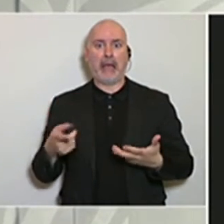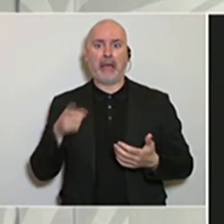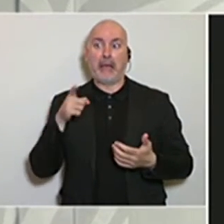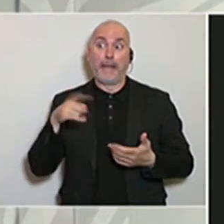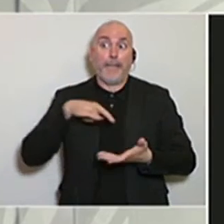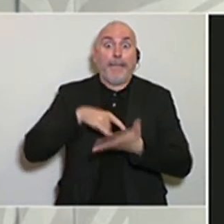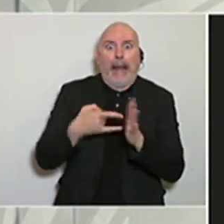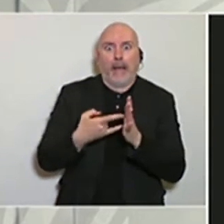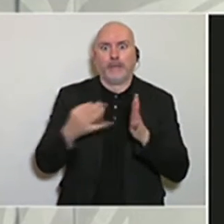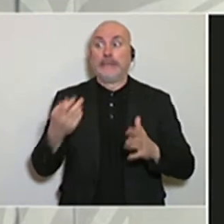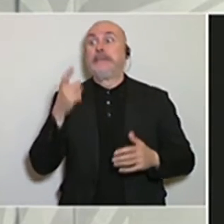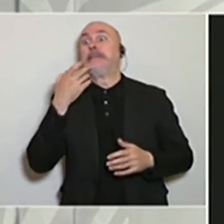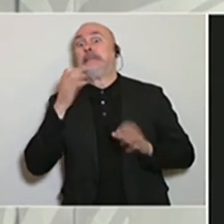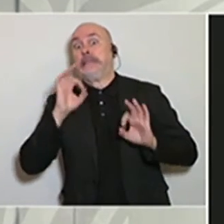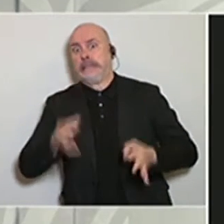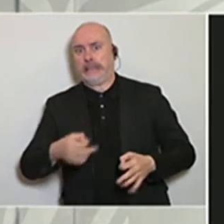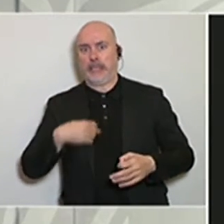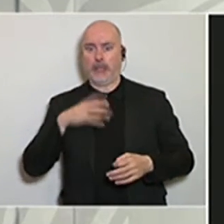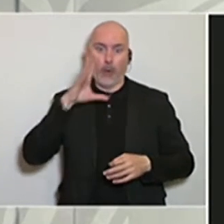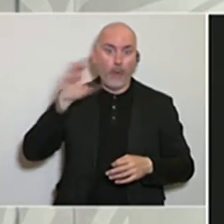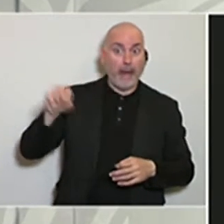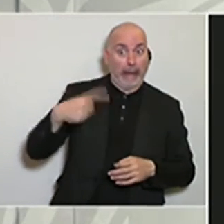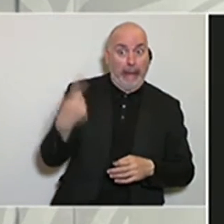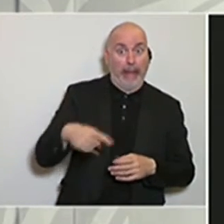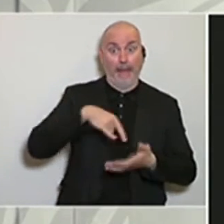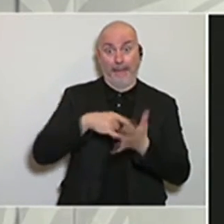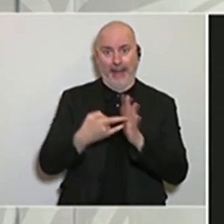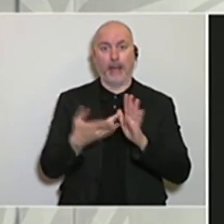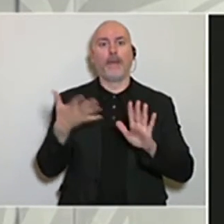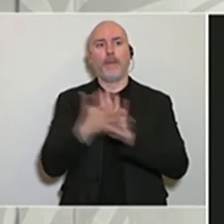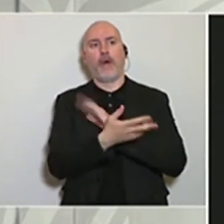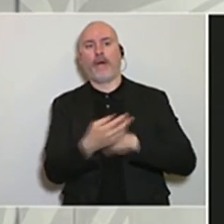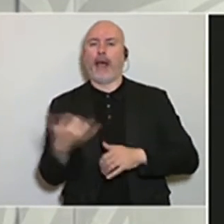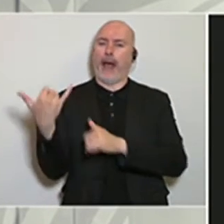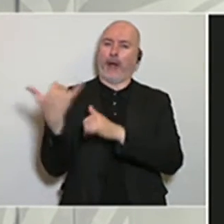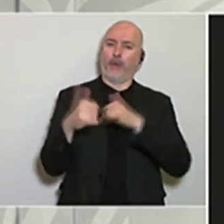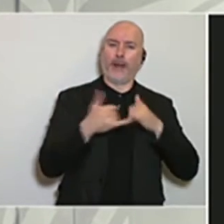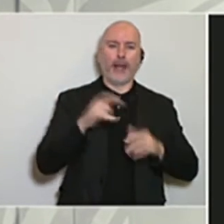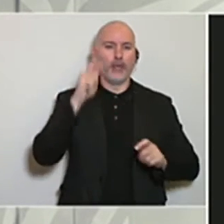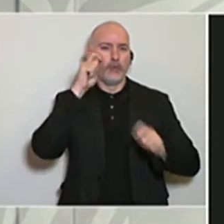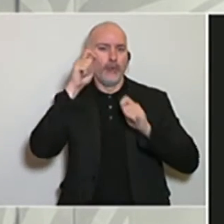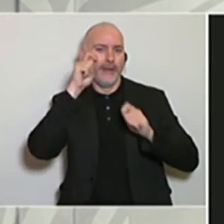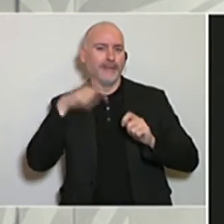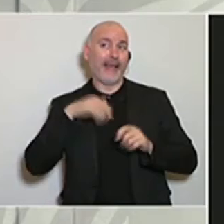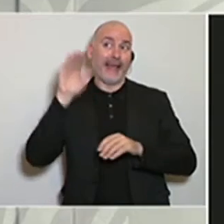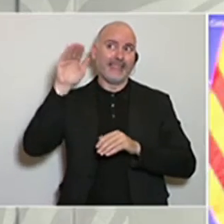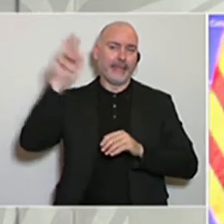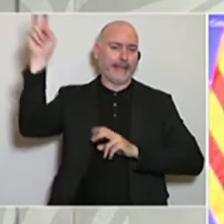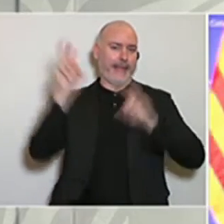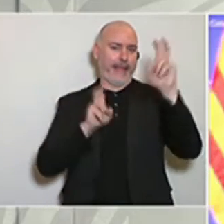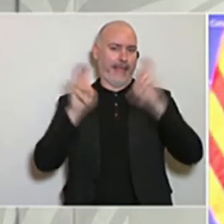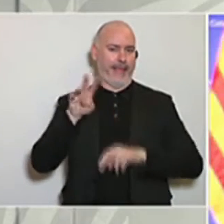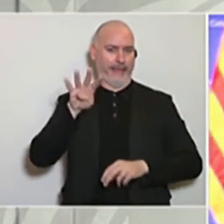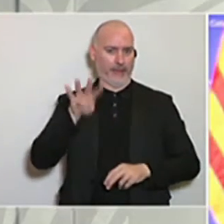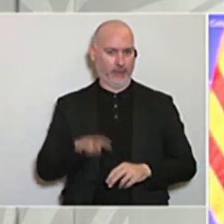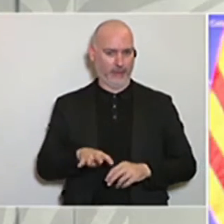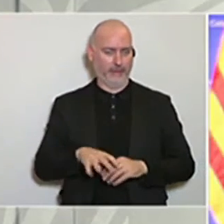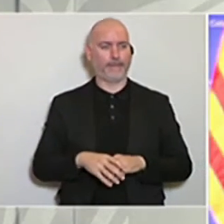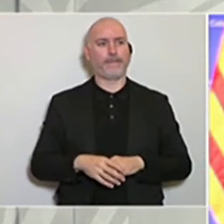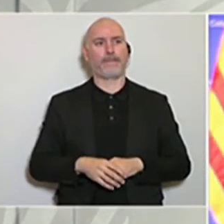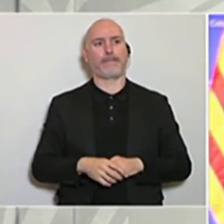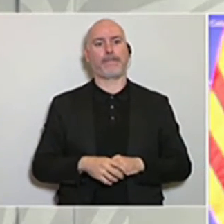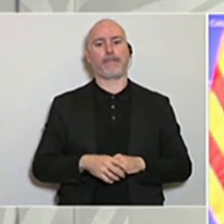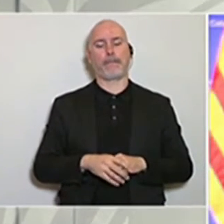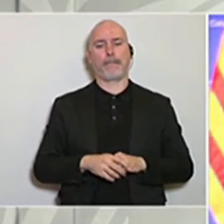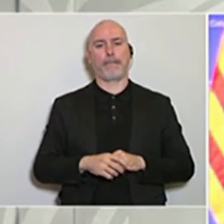els plans que té el govern per al restabliment del turisme estranger a Catalunya? Doncs bé, em permetrà que